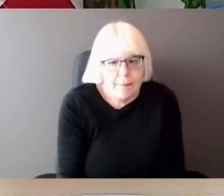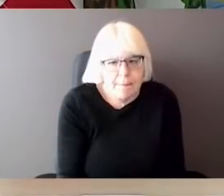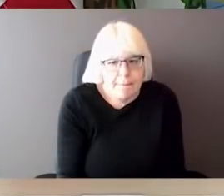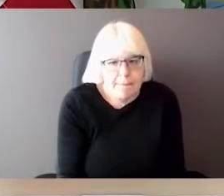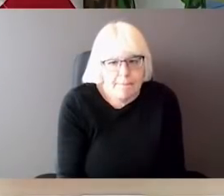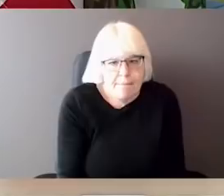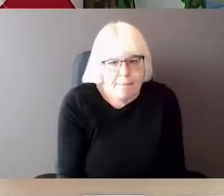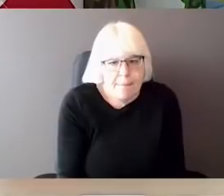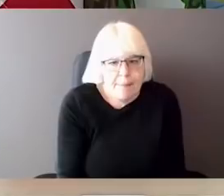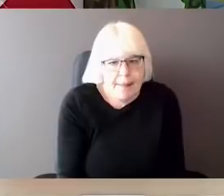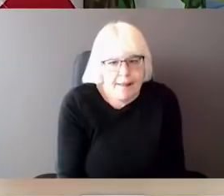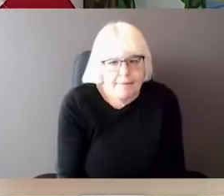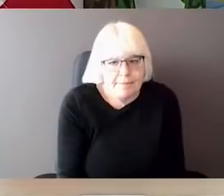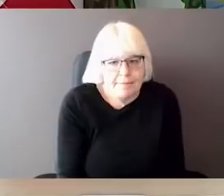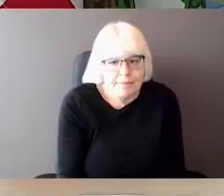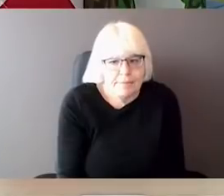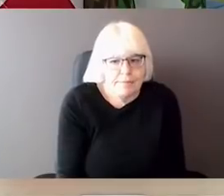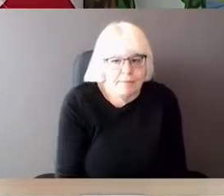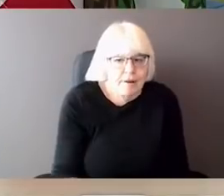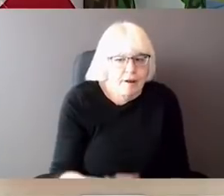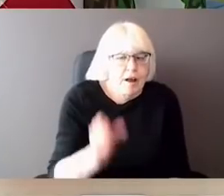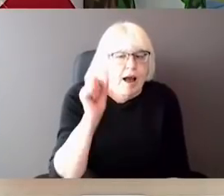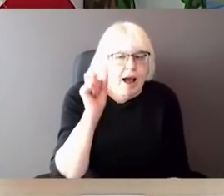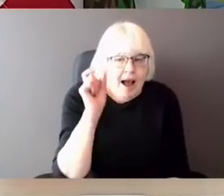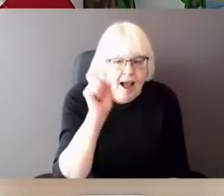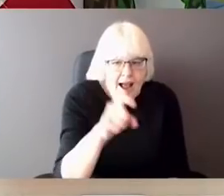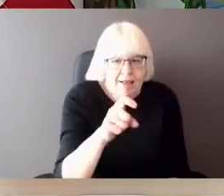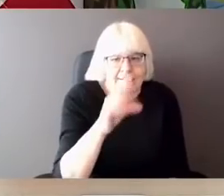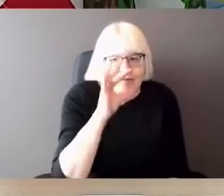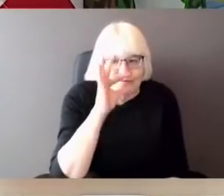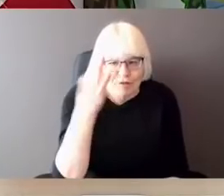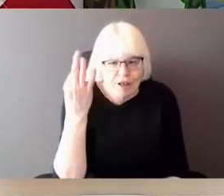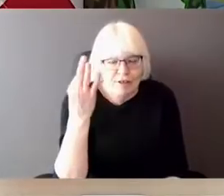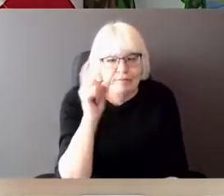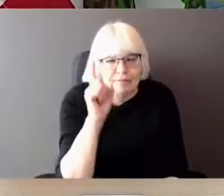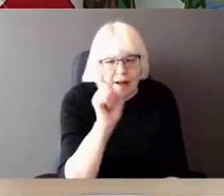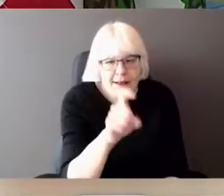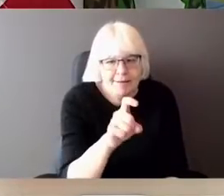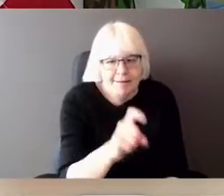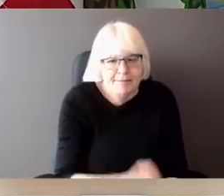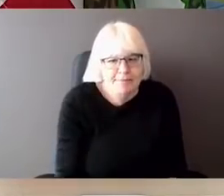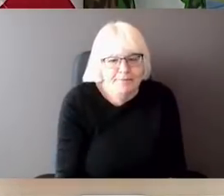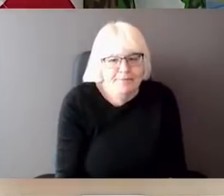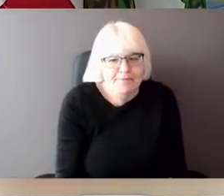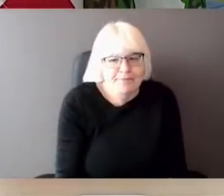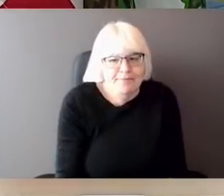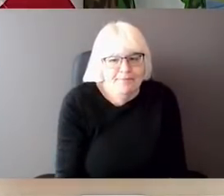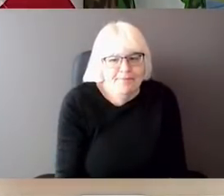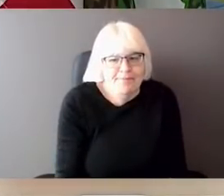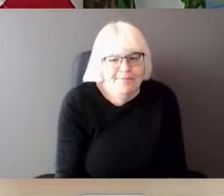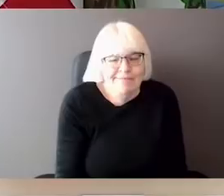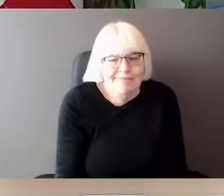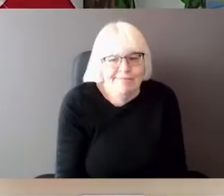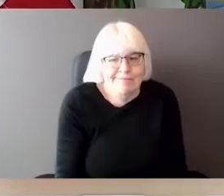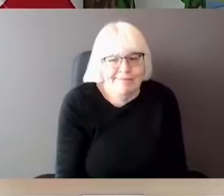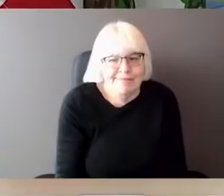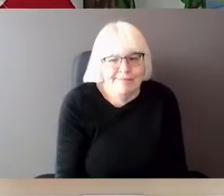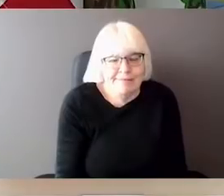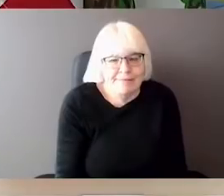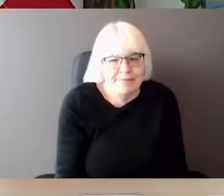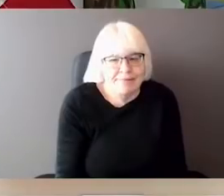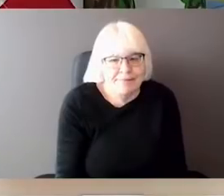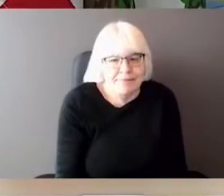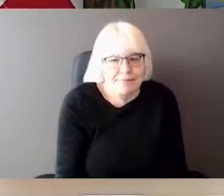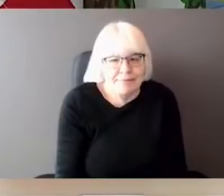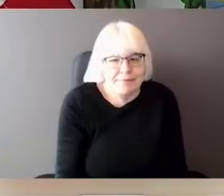OK, très bien. Et mon collègue Julien, il vous avait posé la question, mais je voulais aller un petit peu plus loin. C'est